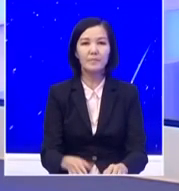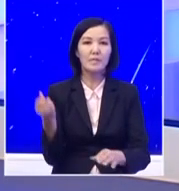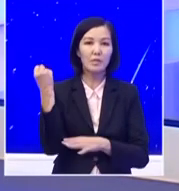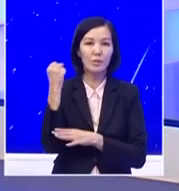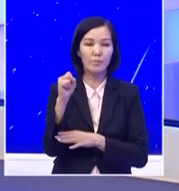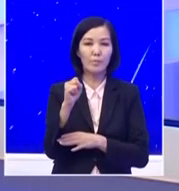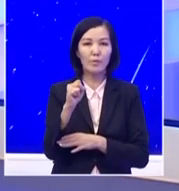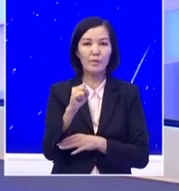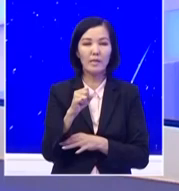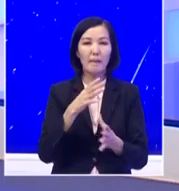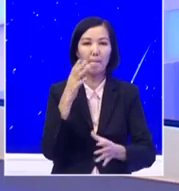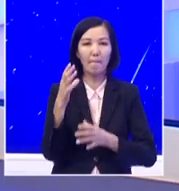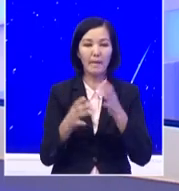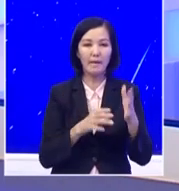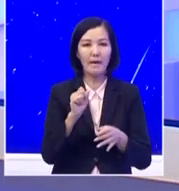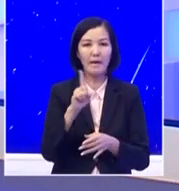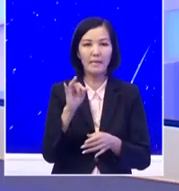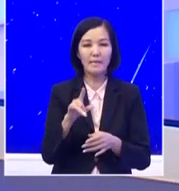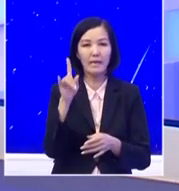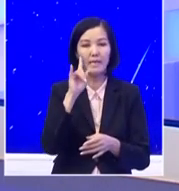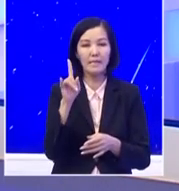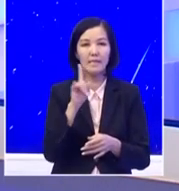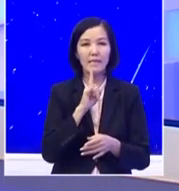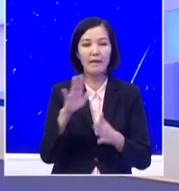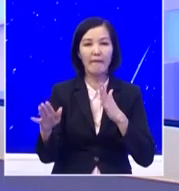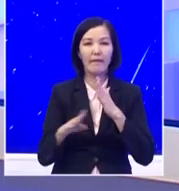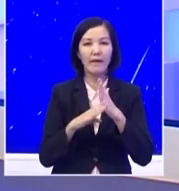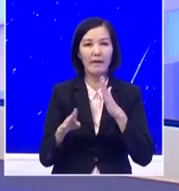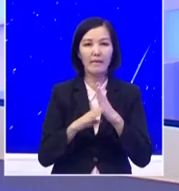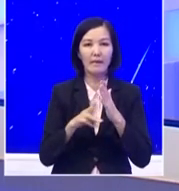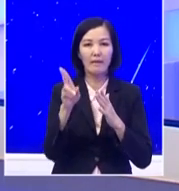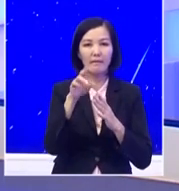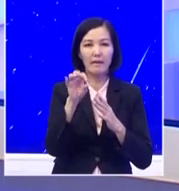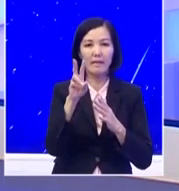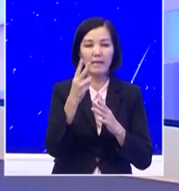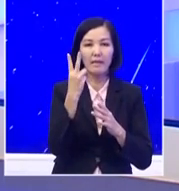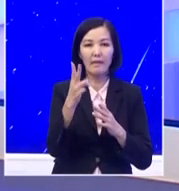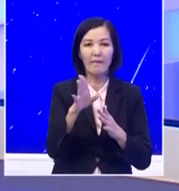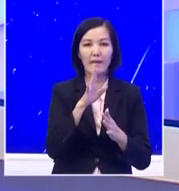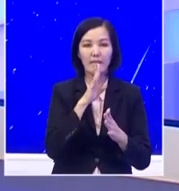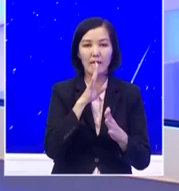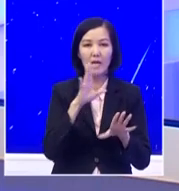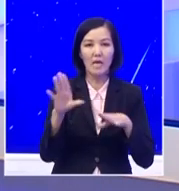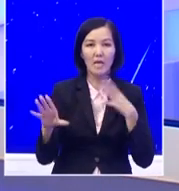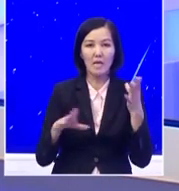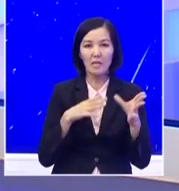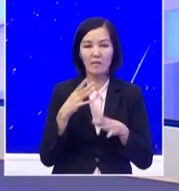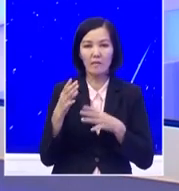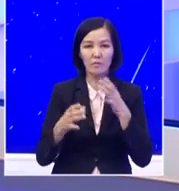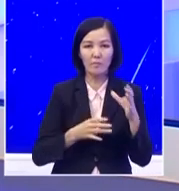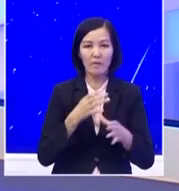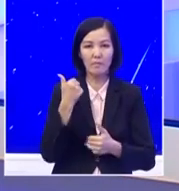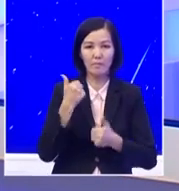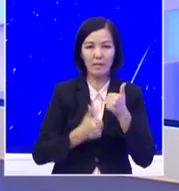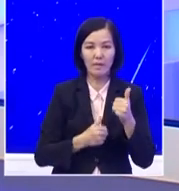Чемпионки мира, Азии и Казахстана по карате Шинкио Кушинкая Данеля Катаева и Асимай Акранбек готовятся к первенству мира.